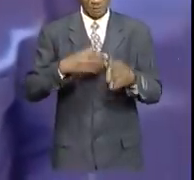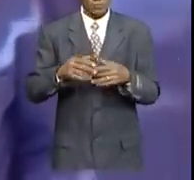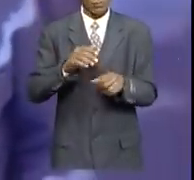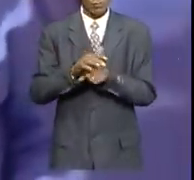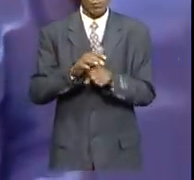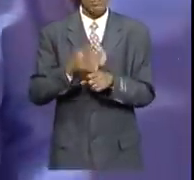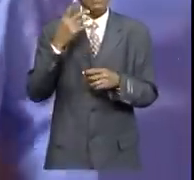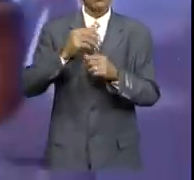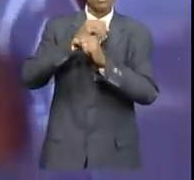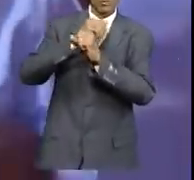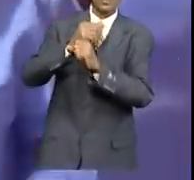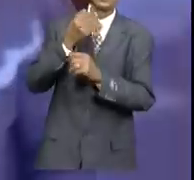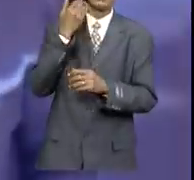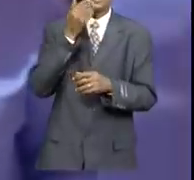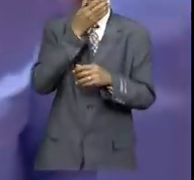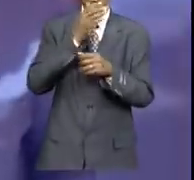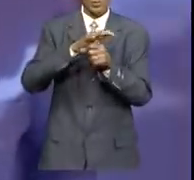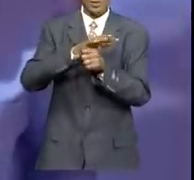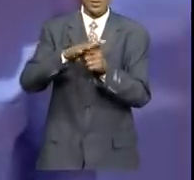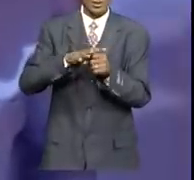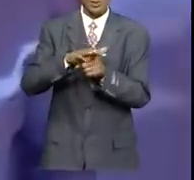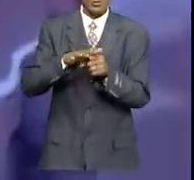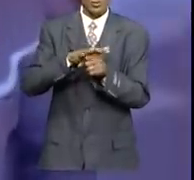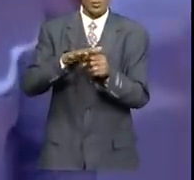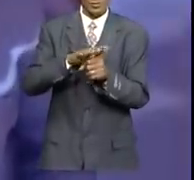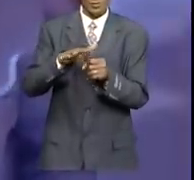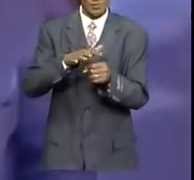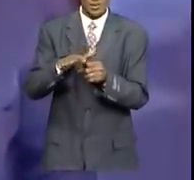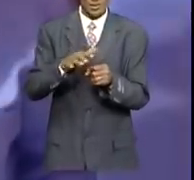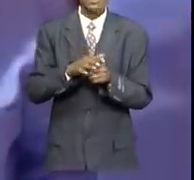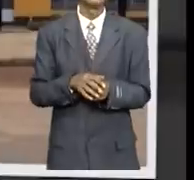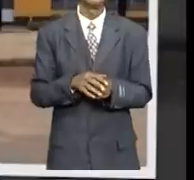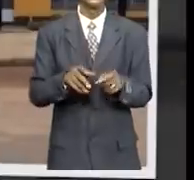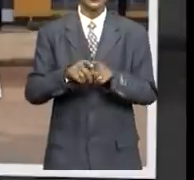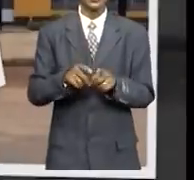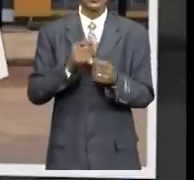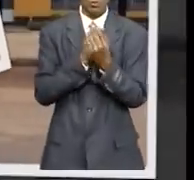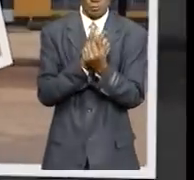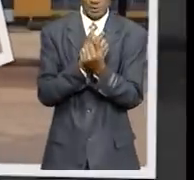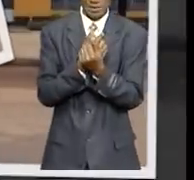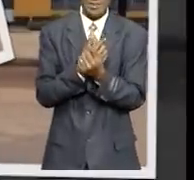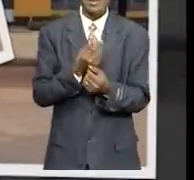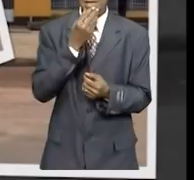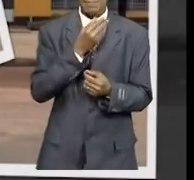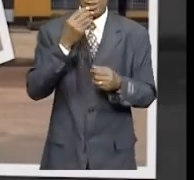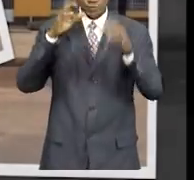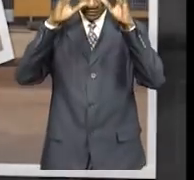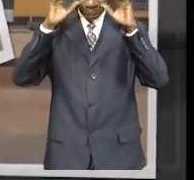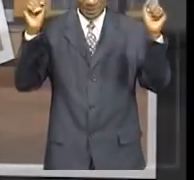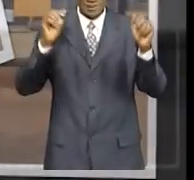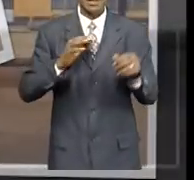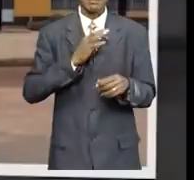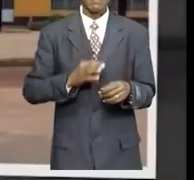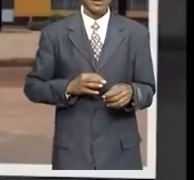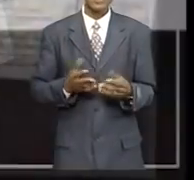respecter scrupuleusement les mesures barrières telles qu'édictées par le chef de l'État. Les centres de recherche pharmaceutique de l'UOSI opèrent